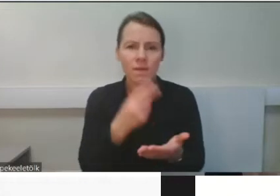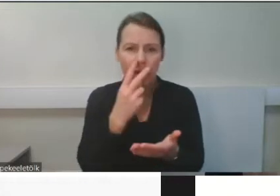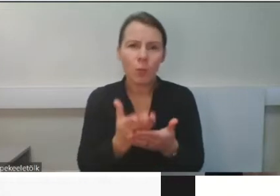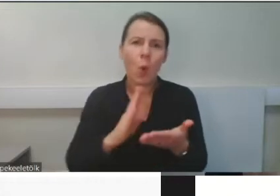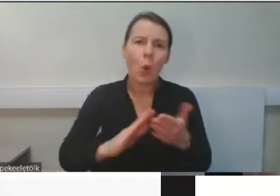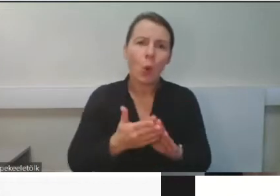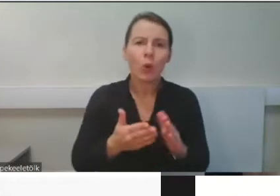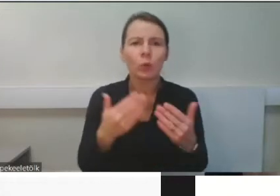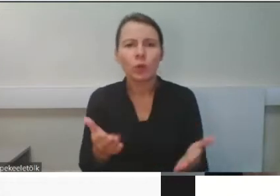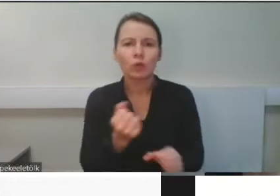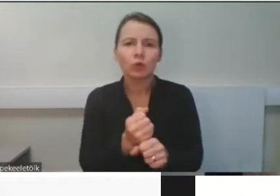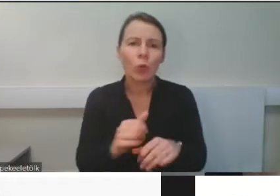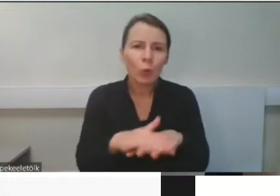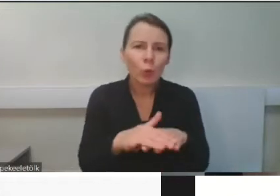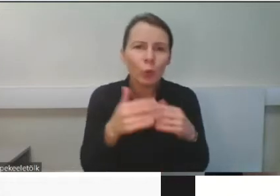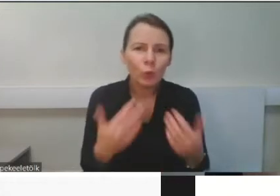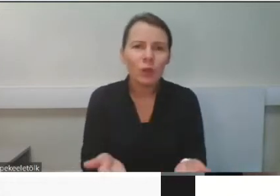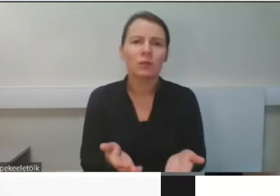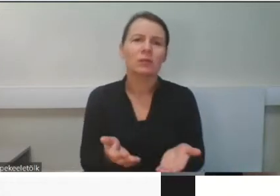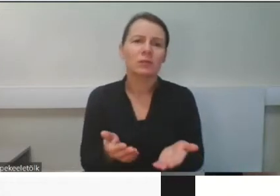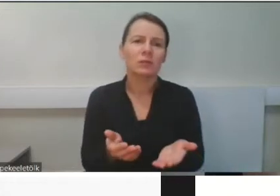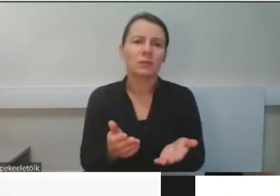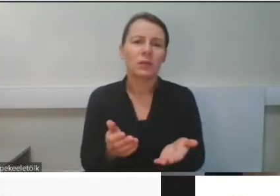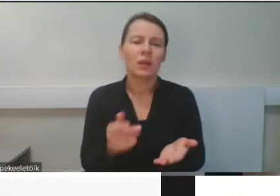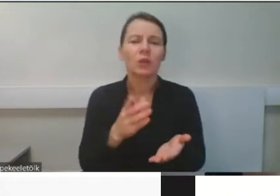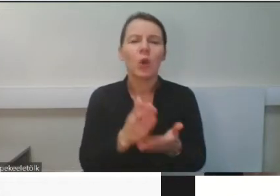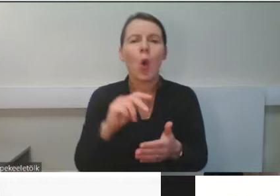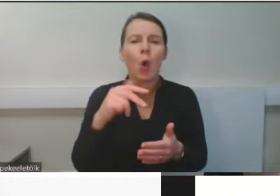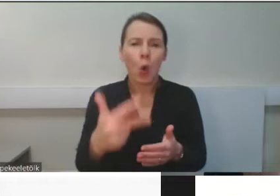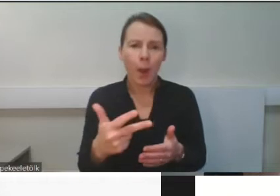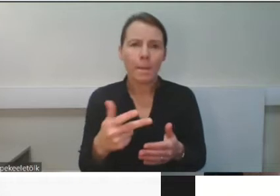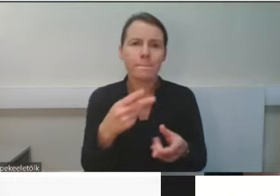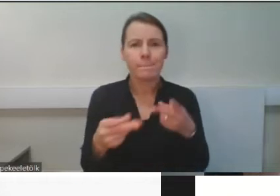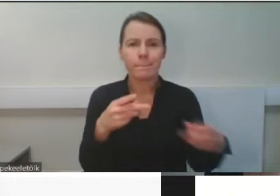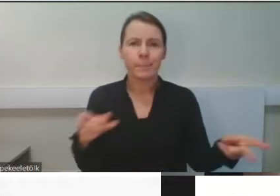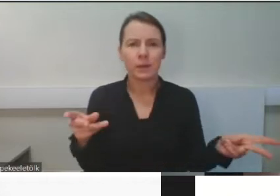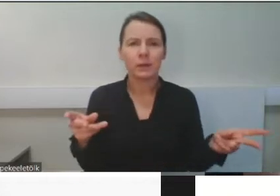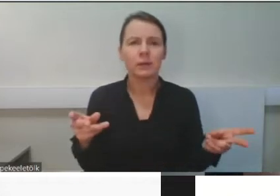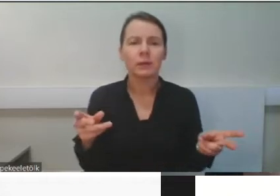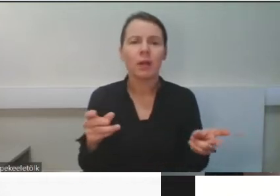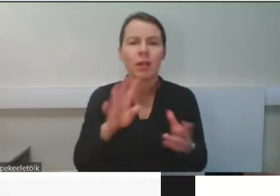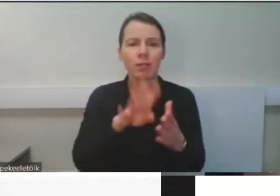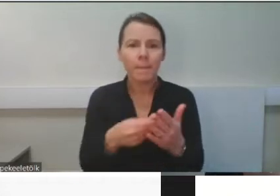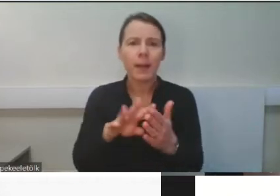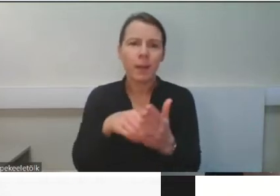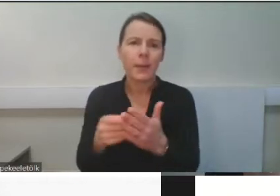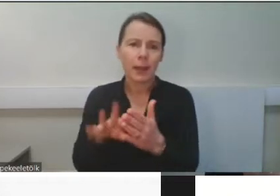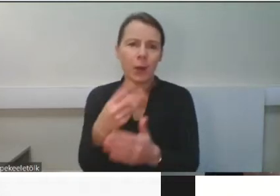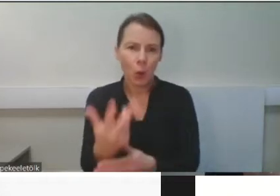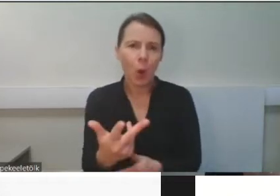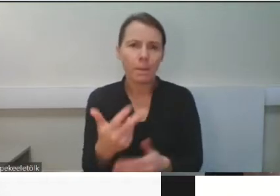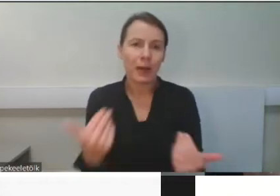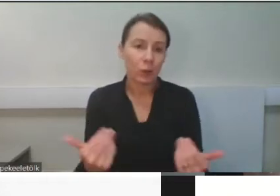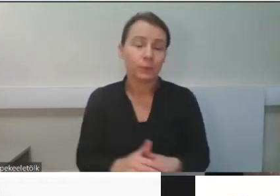uuringuandmetel, kuidas inimesed siis tunnetavad, et kas ta sai eriarsti juurde, perearsti juurde või hambaarsti